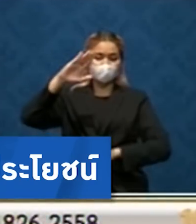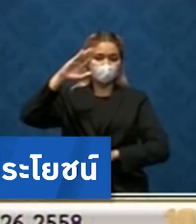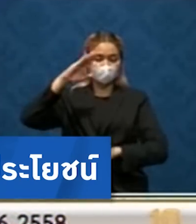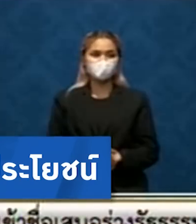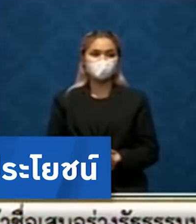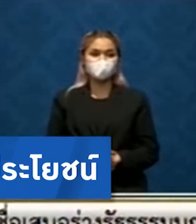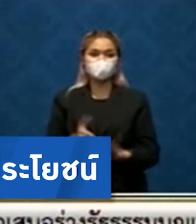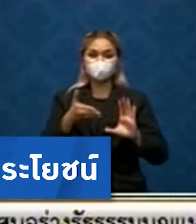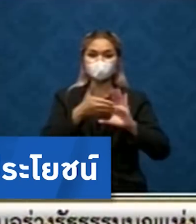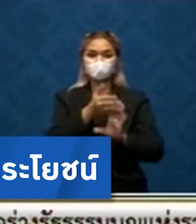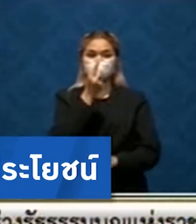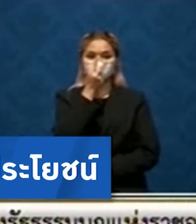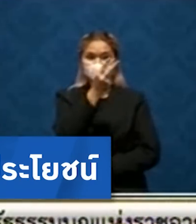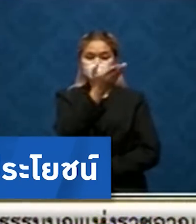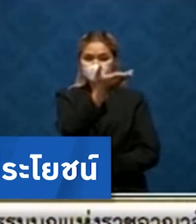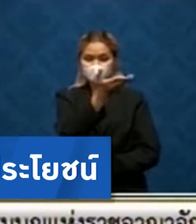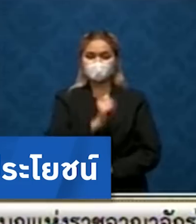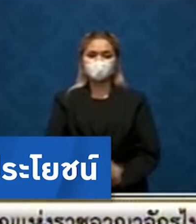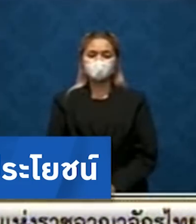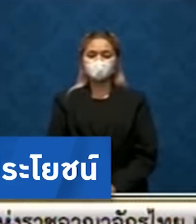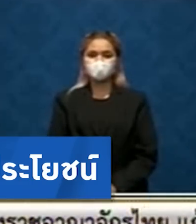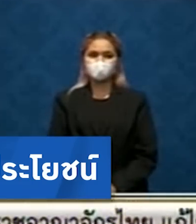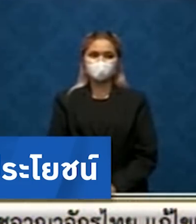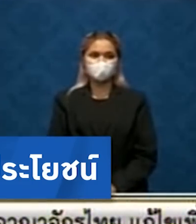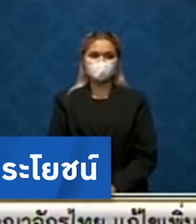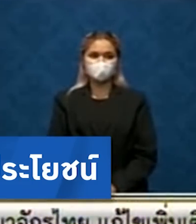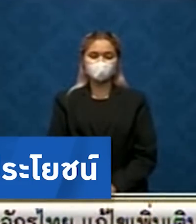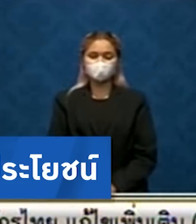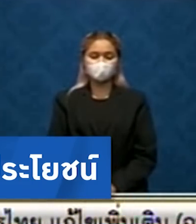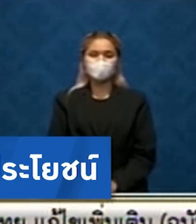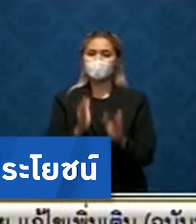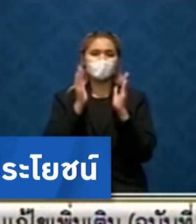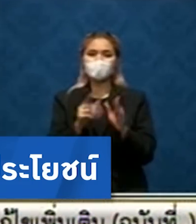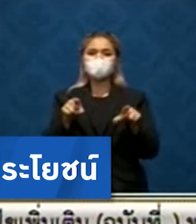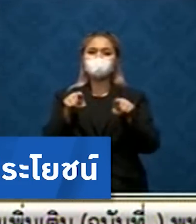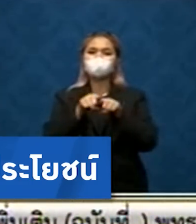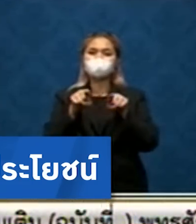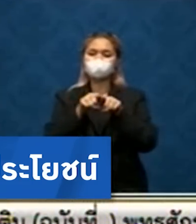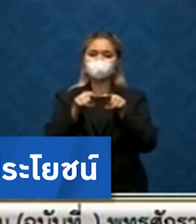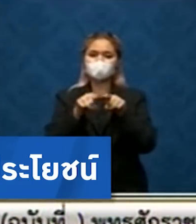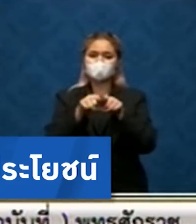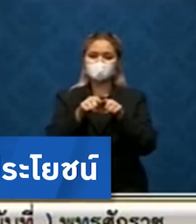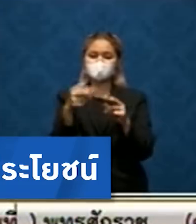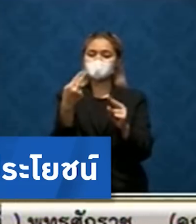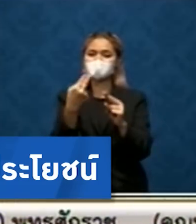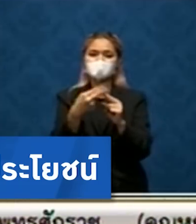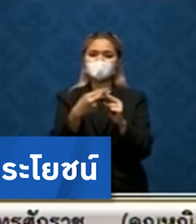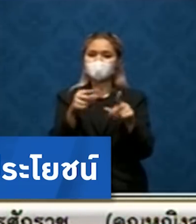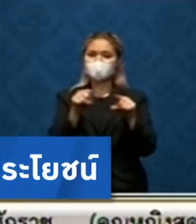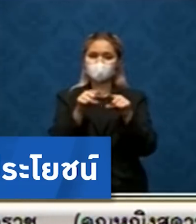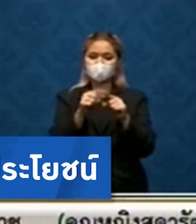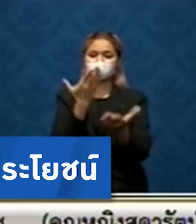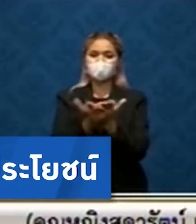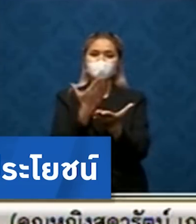ประตูน้ำมูลค่า 400ล้านบาทเปิดภาพพลเอกประยุทธ์กอดคอกับพระสงฆ์ถือว่าเป็นพฤติกรรมที่ไม่มีสัมมาคารวะพลัง